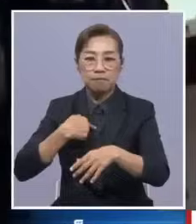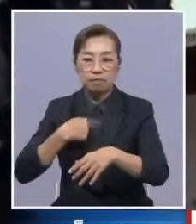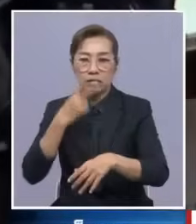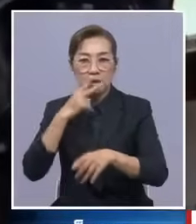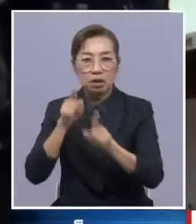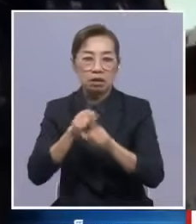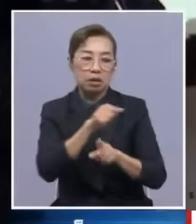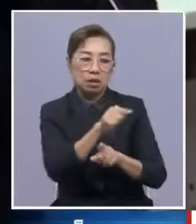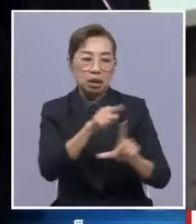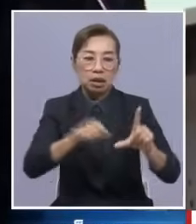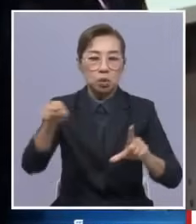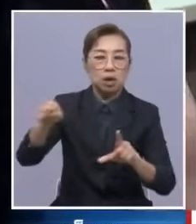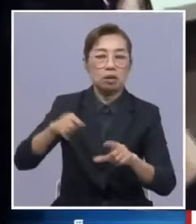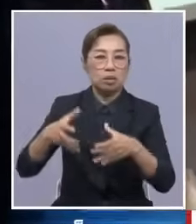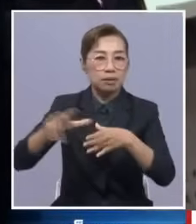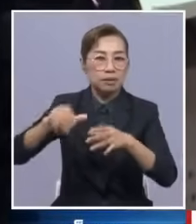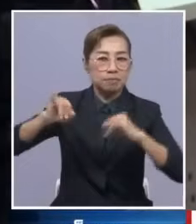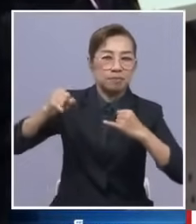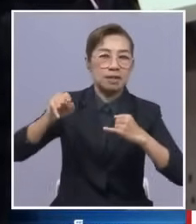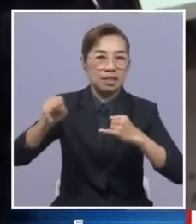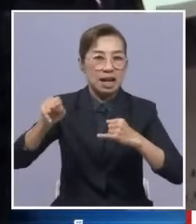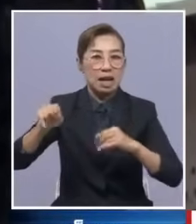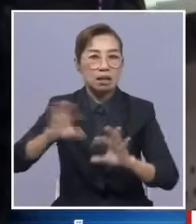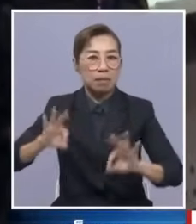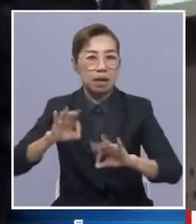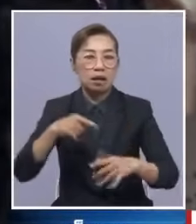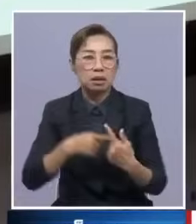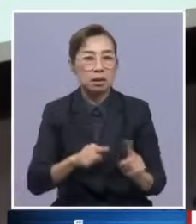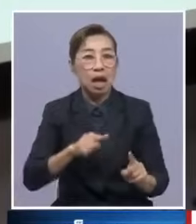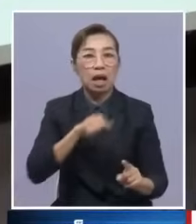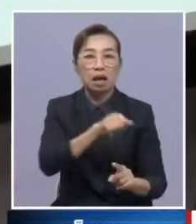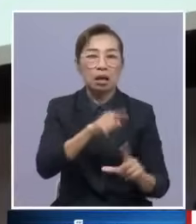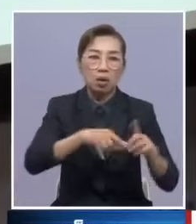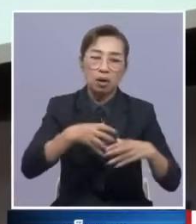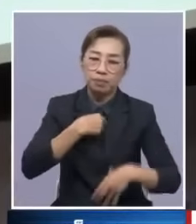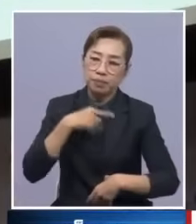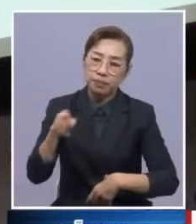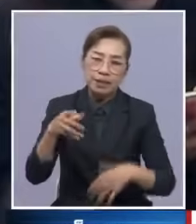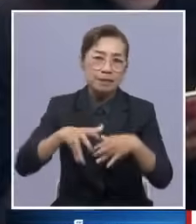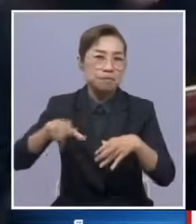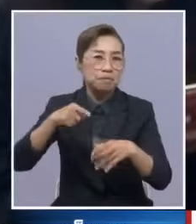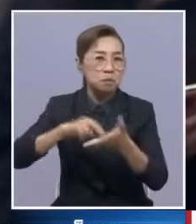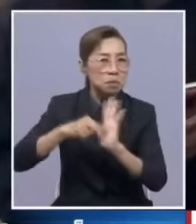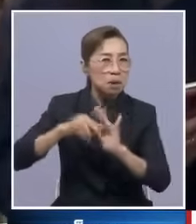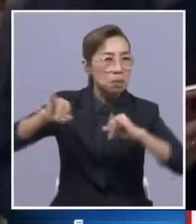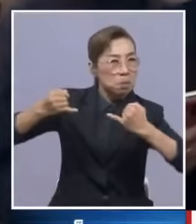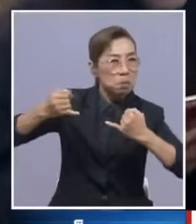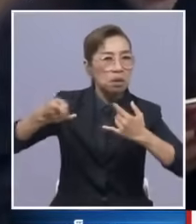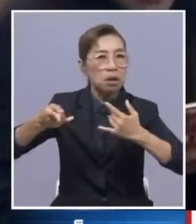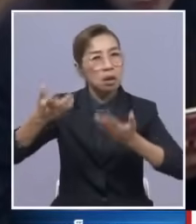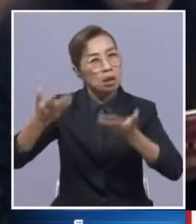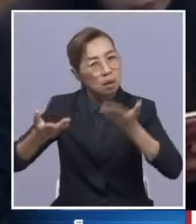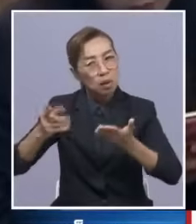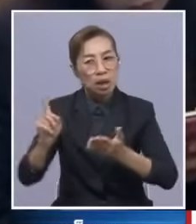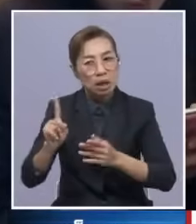ใช่ไหมคะแต่พรรคก้าวไกลก็ยังคงสับสนว่าเอ๊ะเอาเข้าจริงแล้วเพื่อไทยเนี่ยคือศัตรูเบอร์หนึ่งของตัวเองหรือไม่เพ